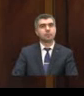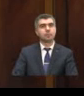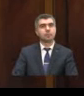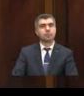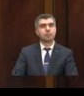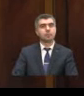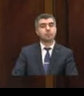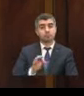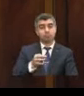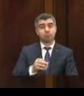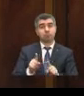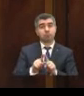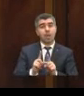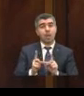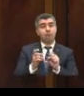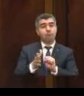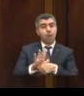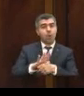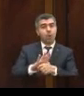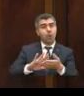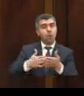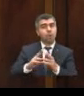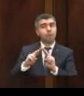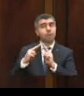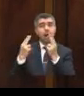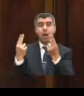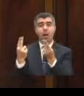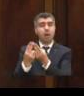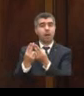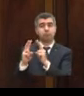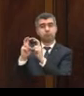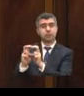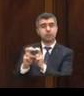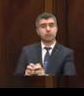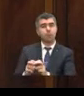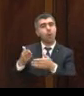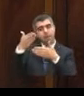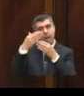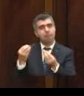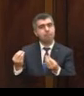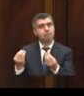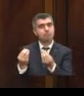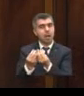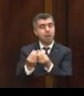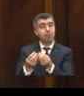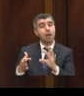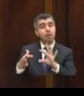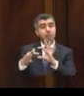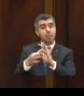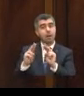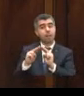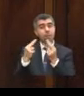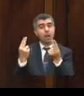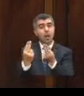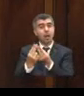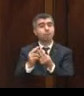لقد أضرت جائحة كوفيد-19 بالعالم بأسره، والمغرب جزء منه، لدرجة أن البنك الدولي وصف